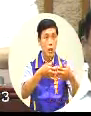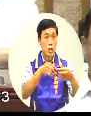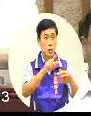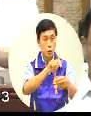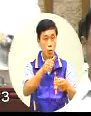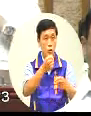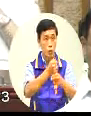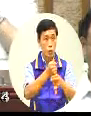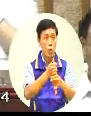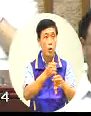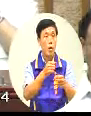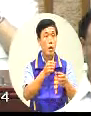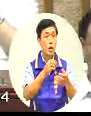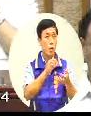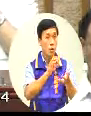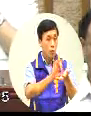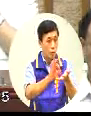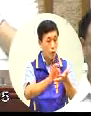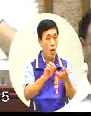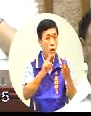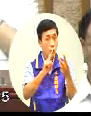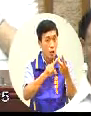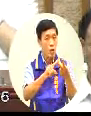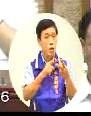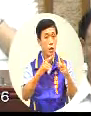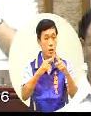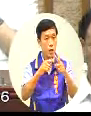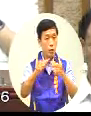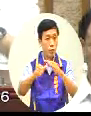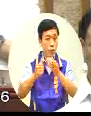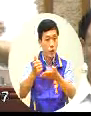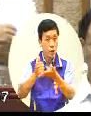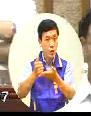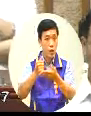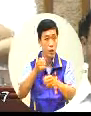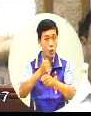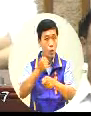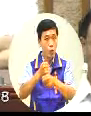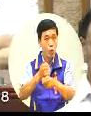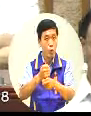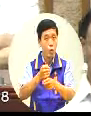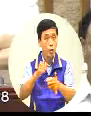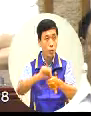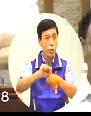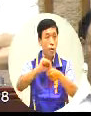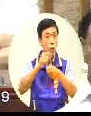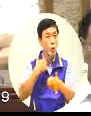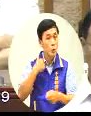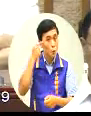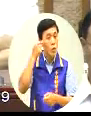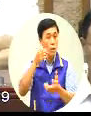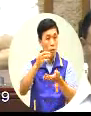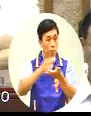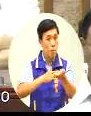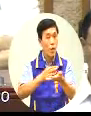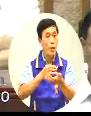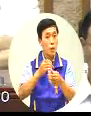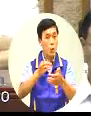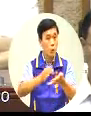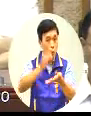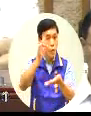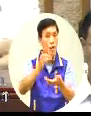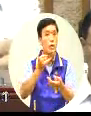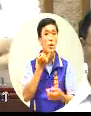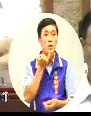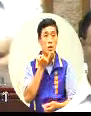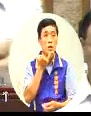用的成本都是相对增高的。我觉得啦，卖的贵是应该的啦，但是不要贵得太离谱啦。 那